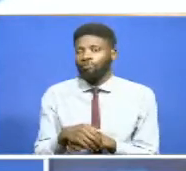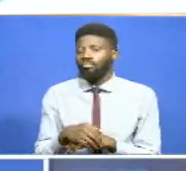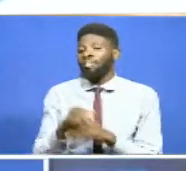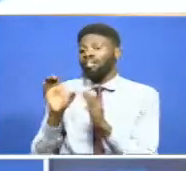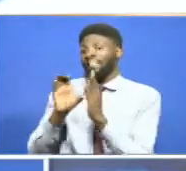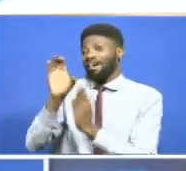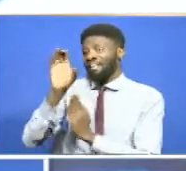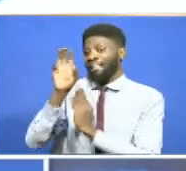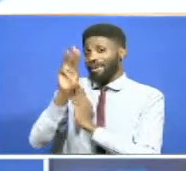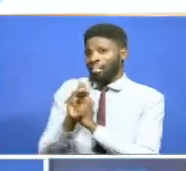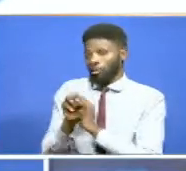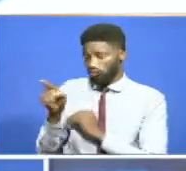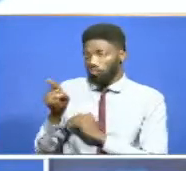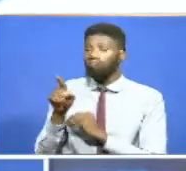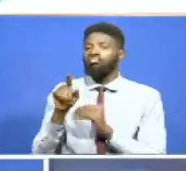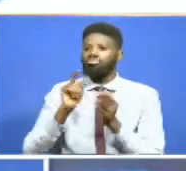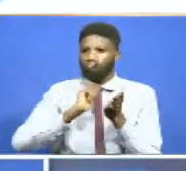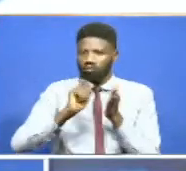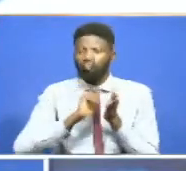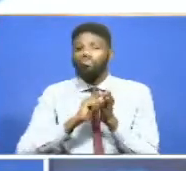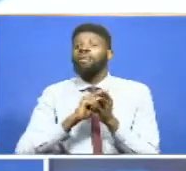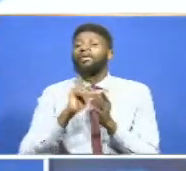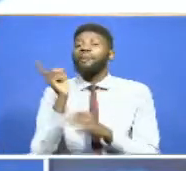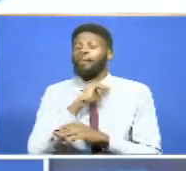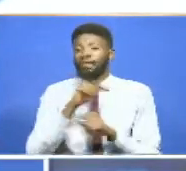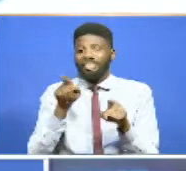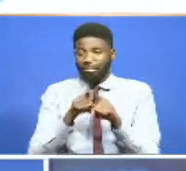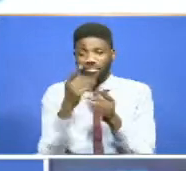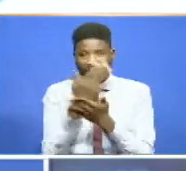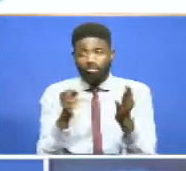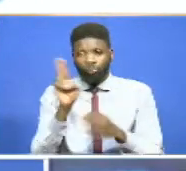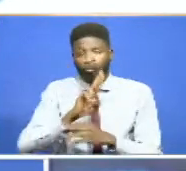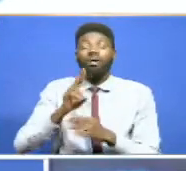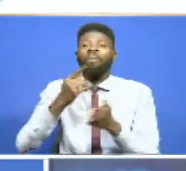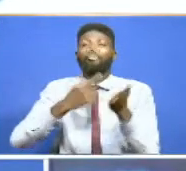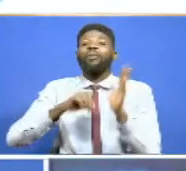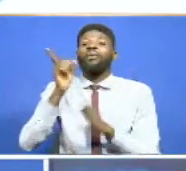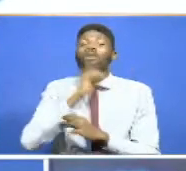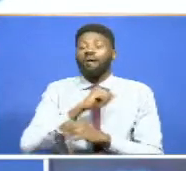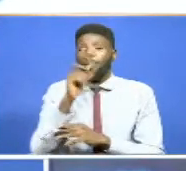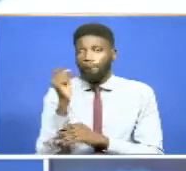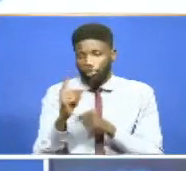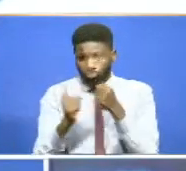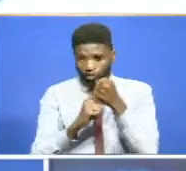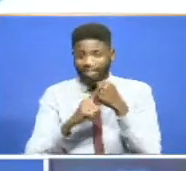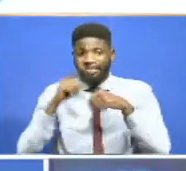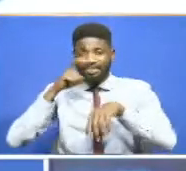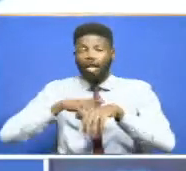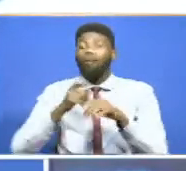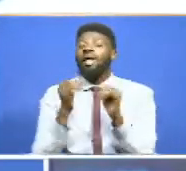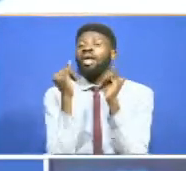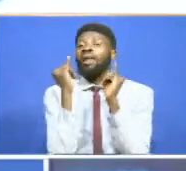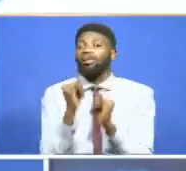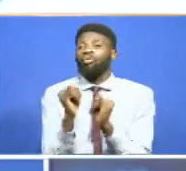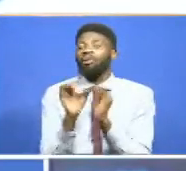masomo na vifaa vitakavyotumiwa shuleni kuanzia mwezi Julai, wakati utekelezaji mtaala mpya wa masomo utafikia gredi ya